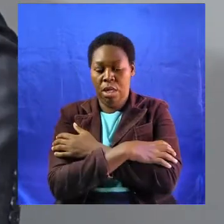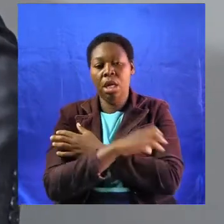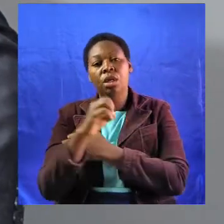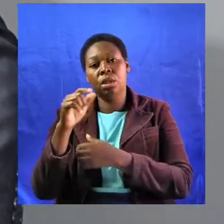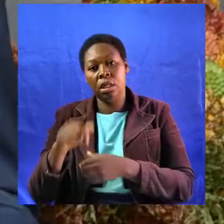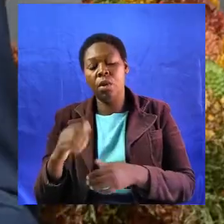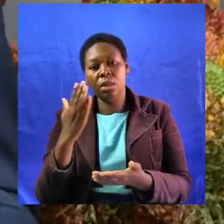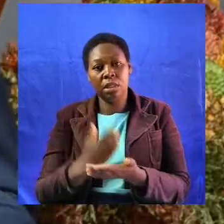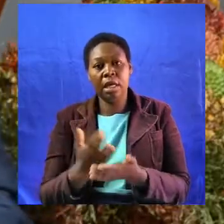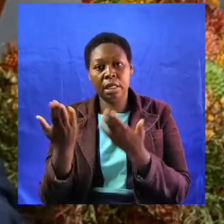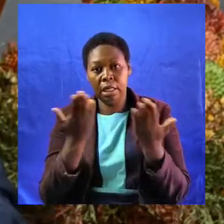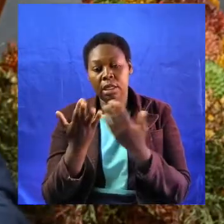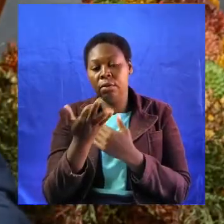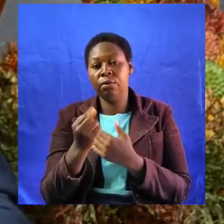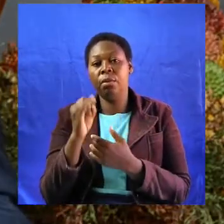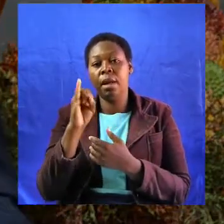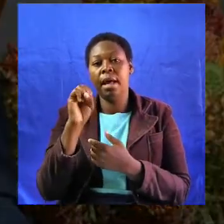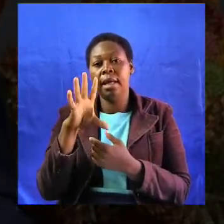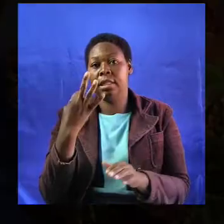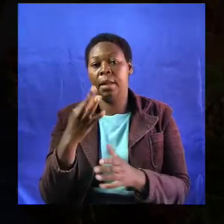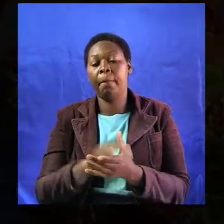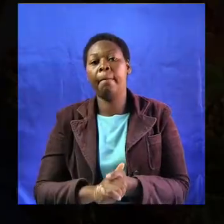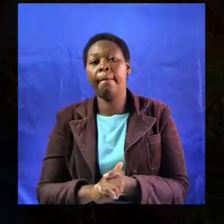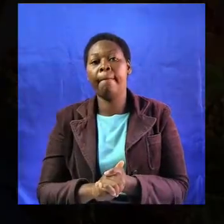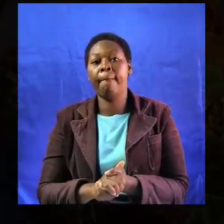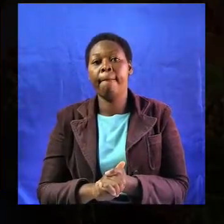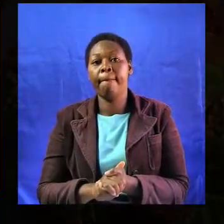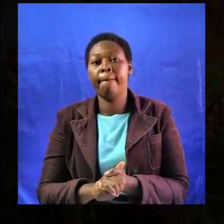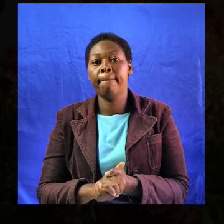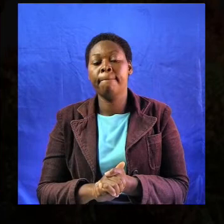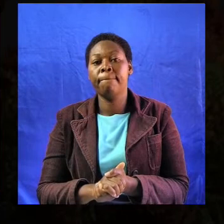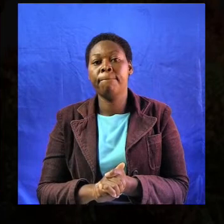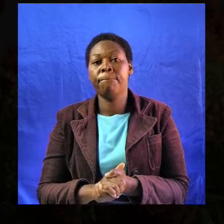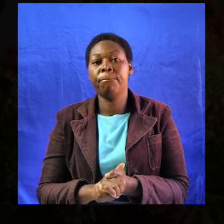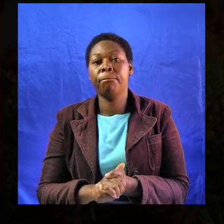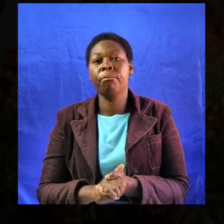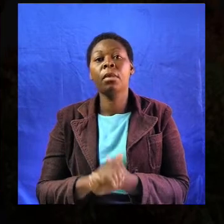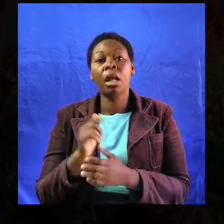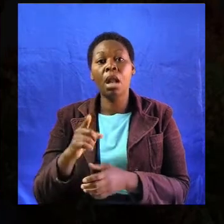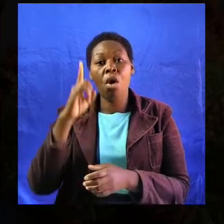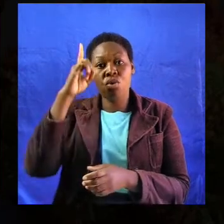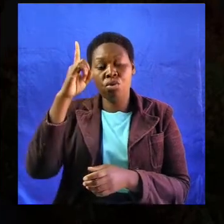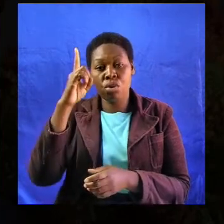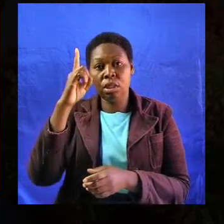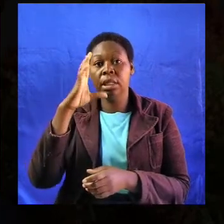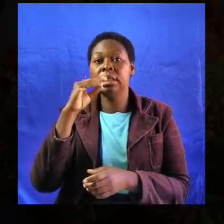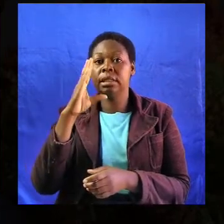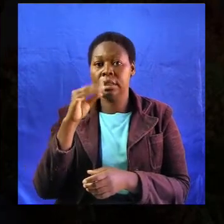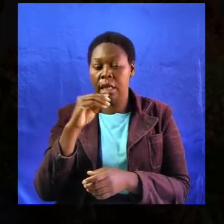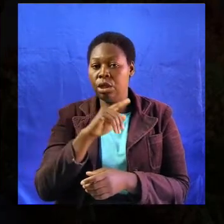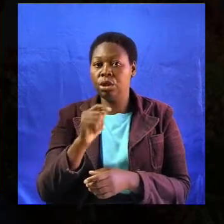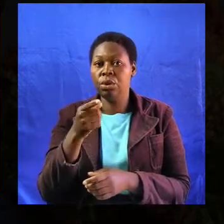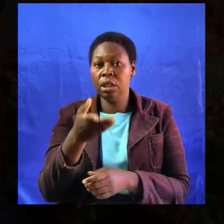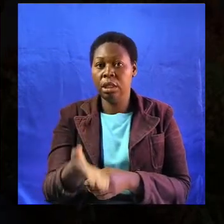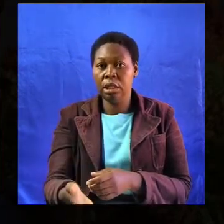verse 1-3. Isaiah 45 verse 1. Zvanzi naJehovha kumuzudzwa wake